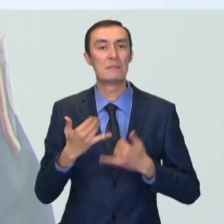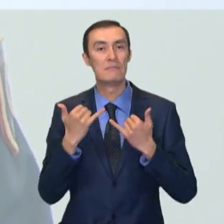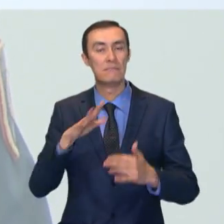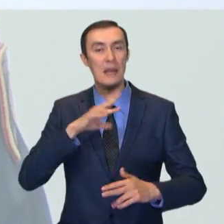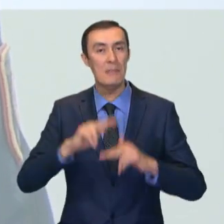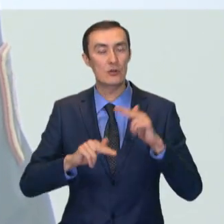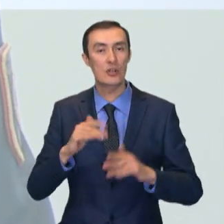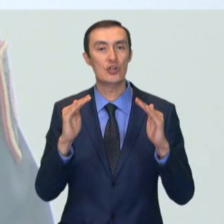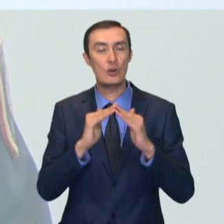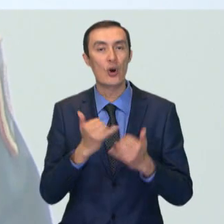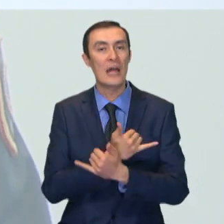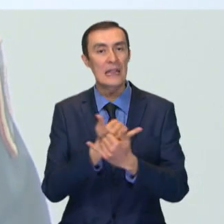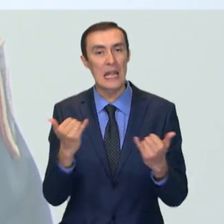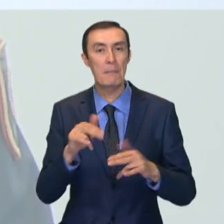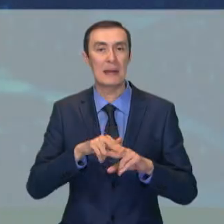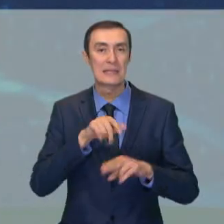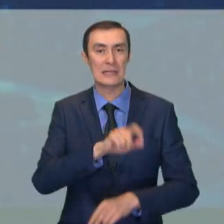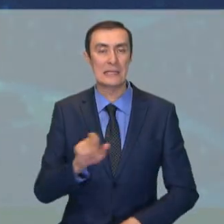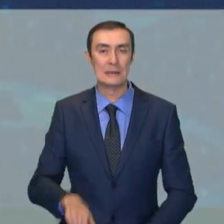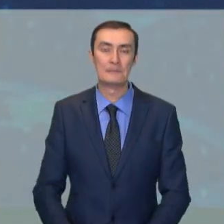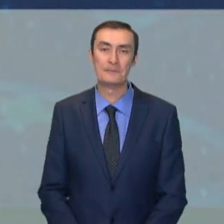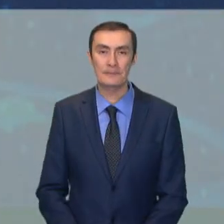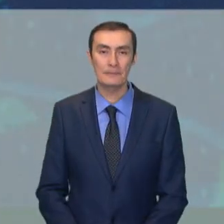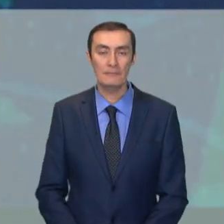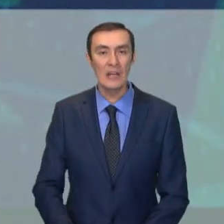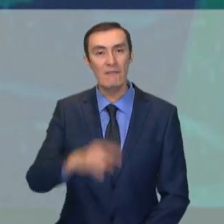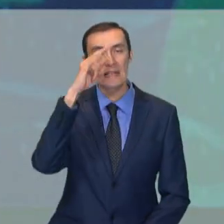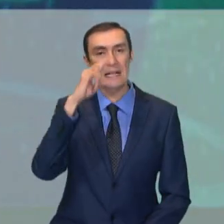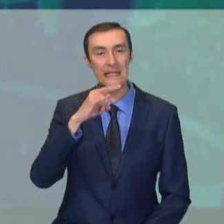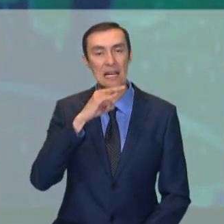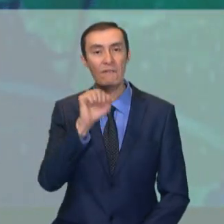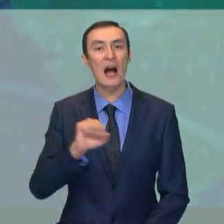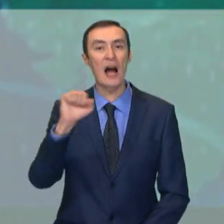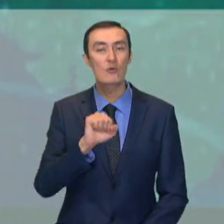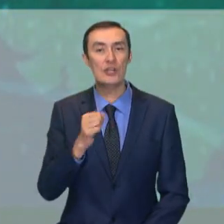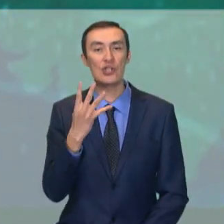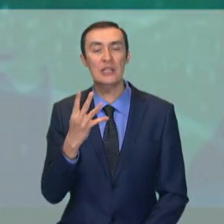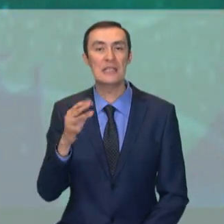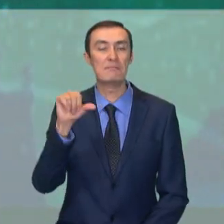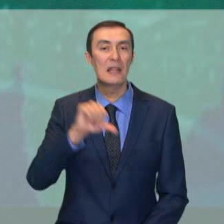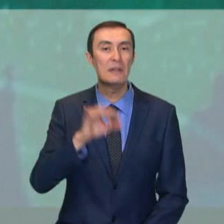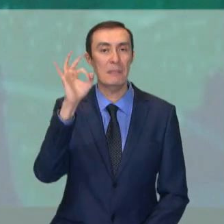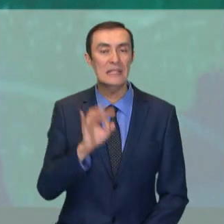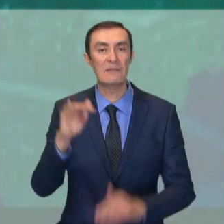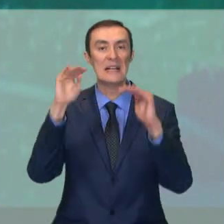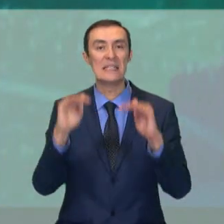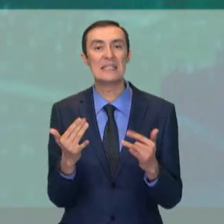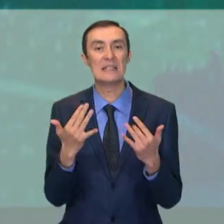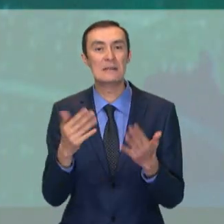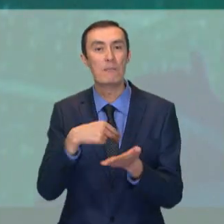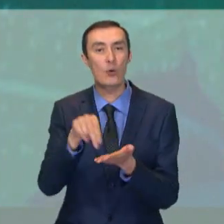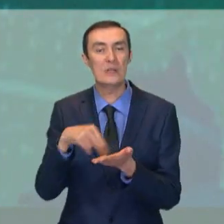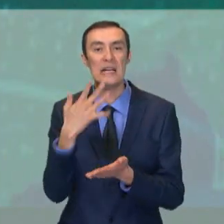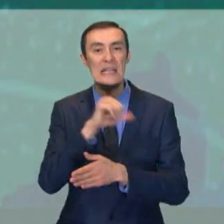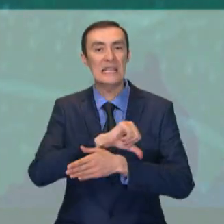жилье для сотрудников полиции. В Казахстане в августе на 4,5% снизился спрос на